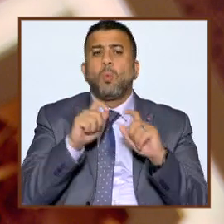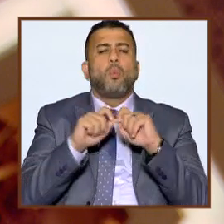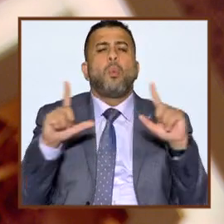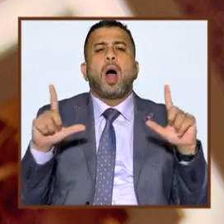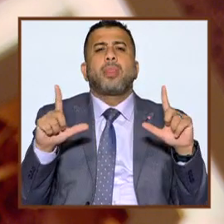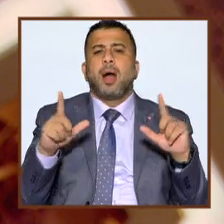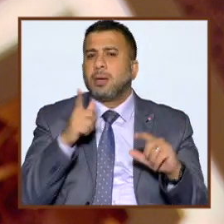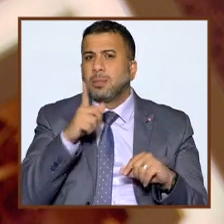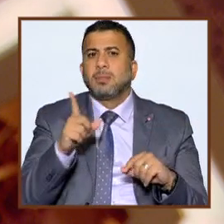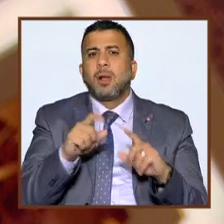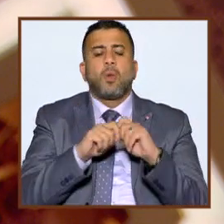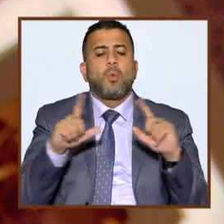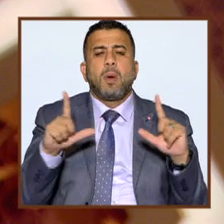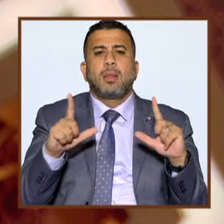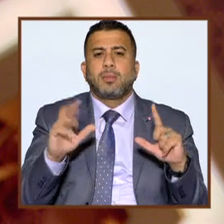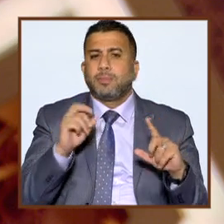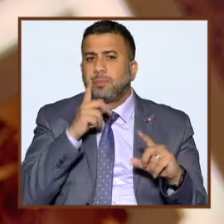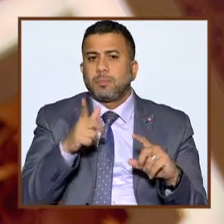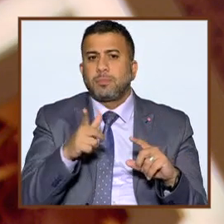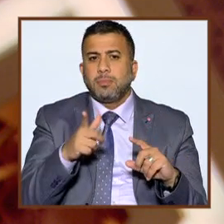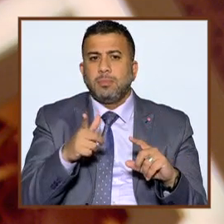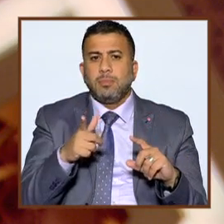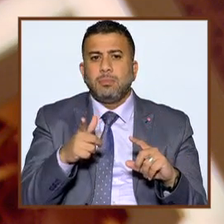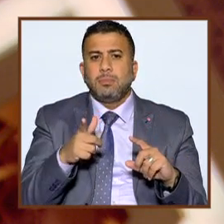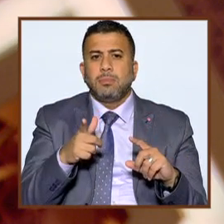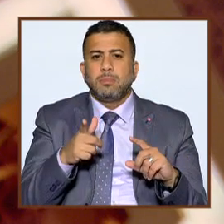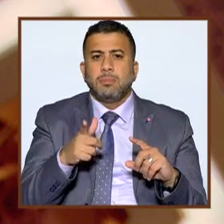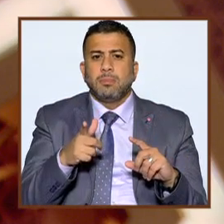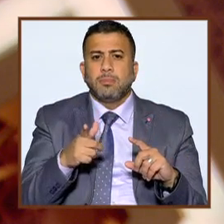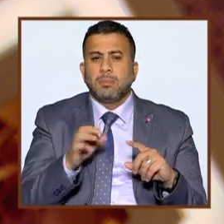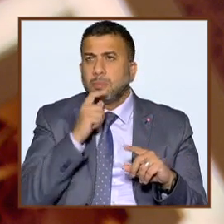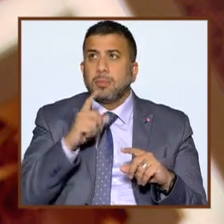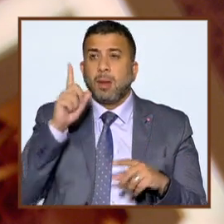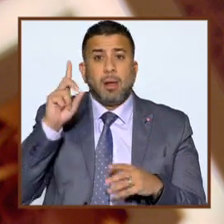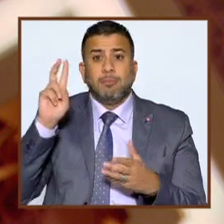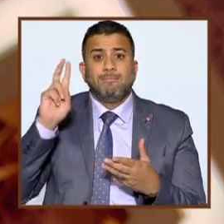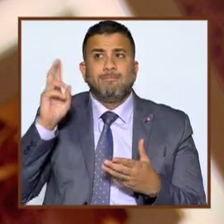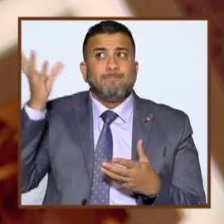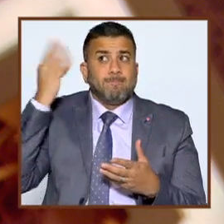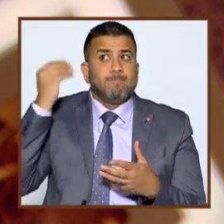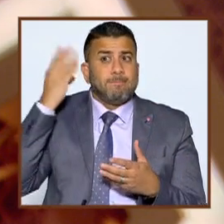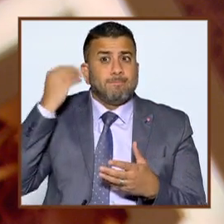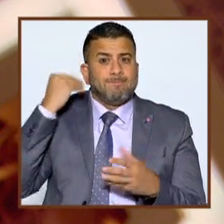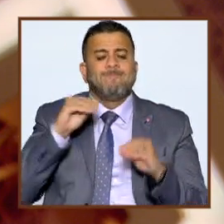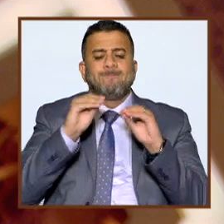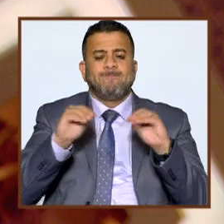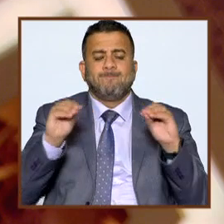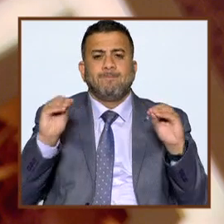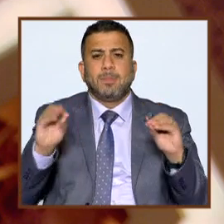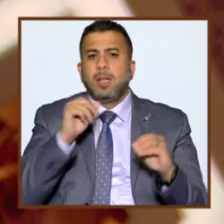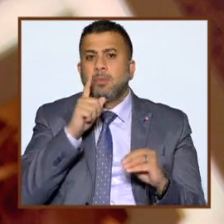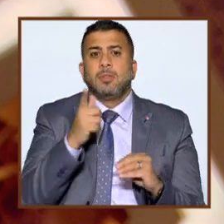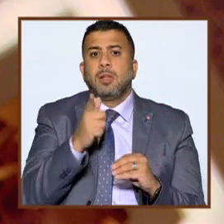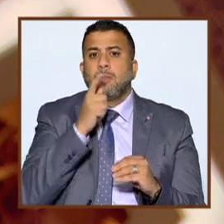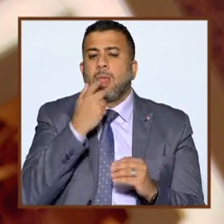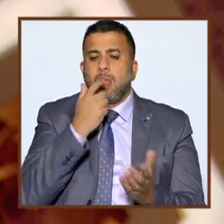الواضح البين، الأمر الواضح البين، وهي ما يعني بعثه الله عز وجل به من العلامات